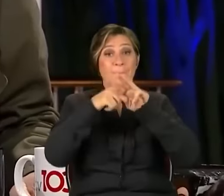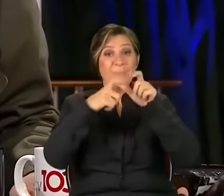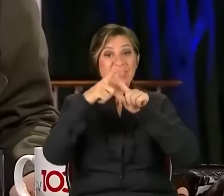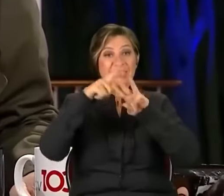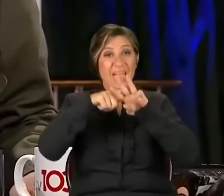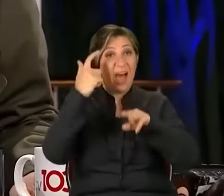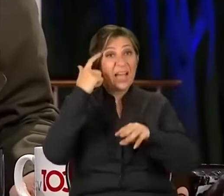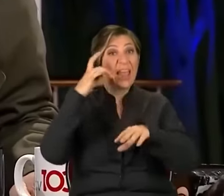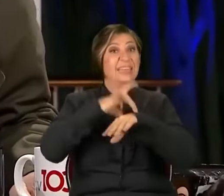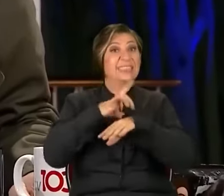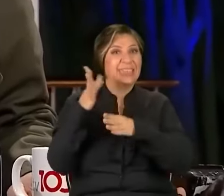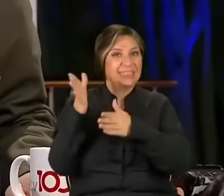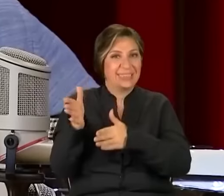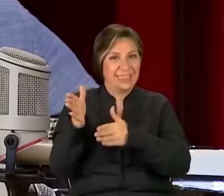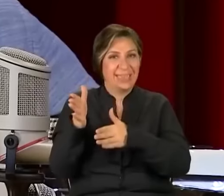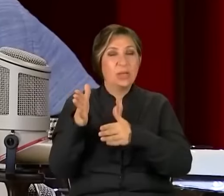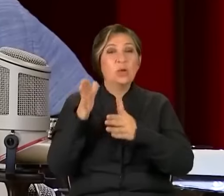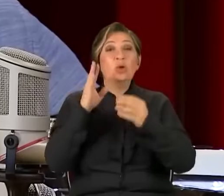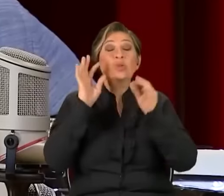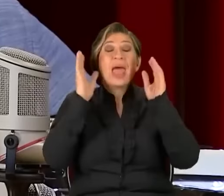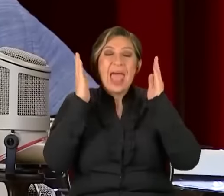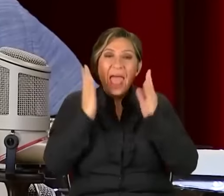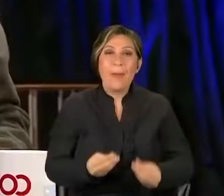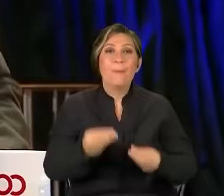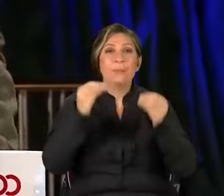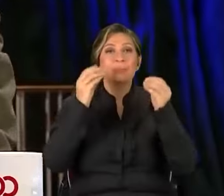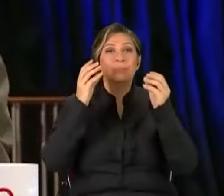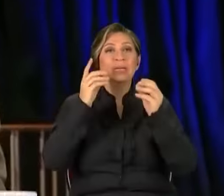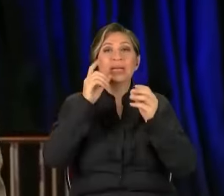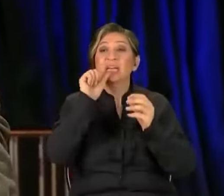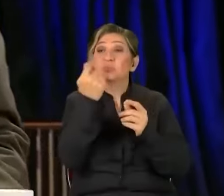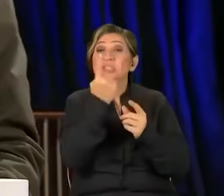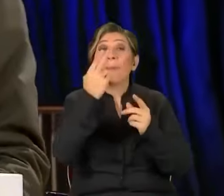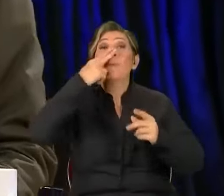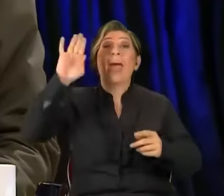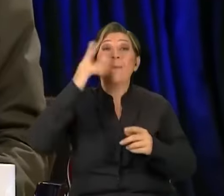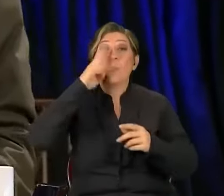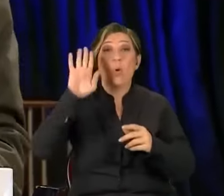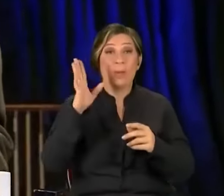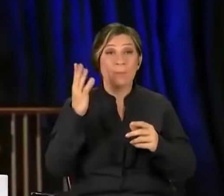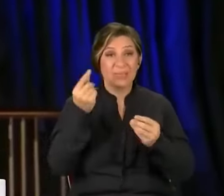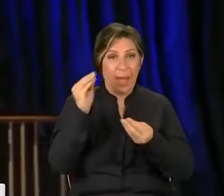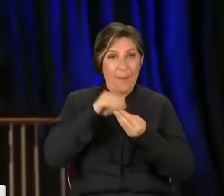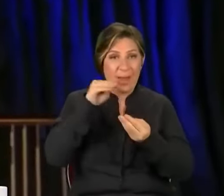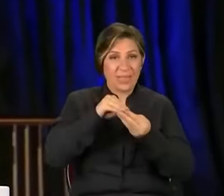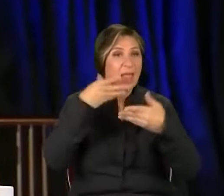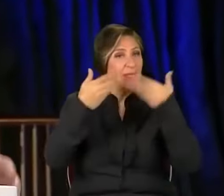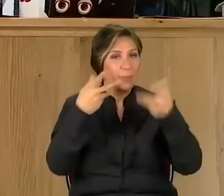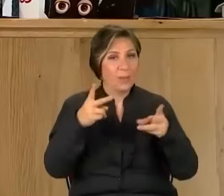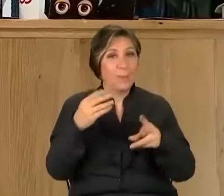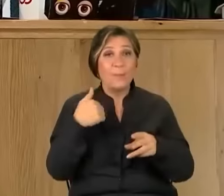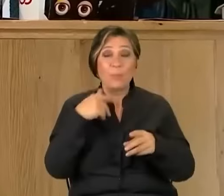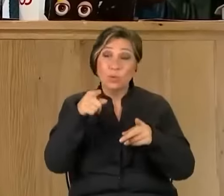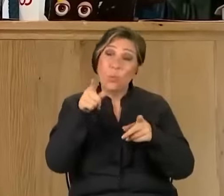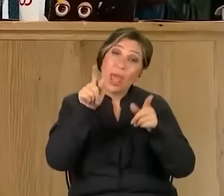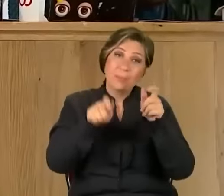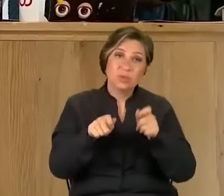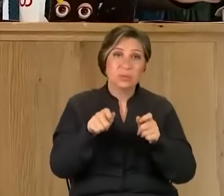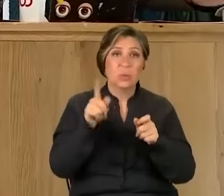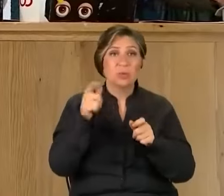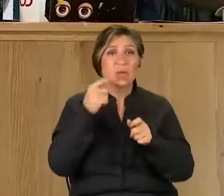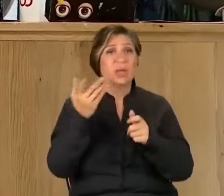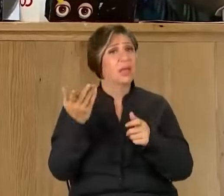entelektüel akıl hastası düzenli olarak hiçbir haltı beğenmiyor. Biraz da tabii abartarak anlatabilirim. Ben diyorum ki şunu şöyle